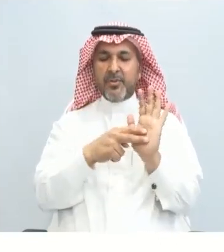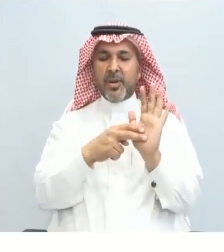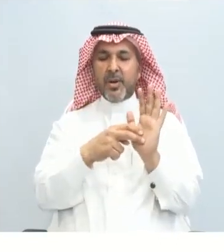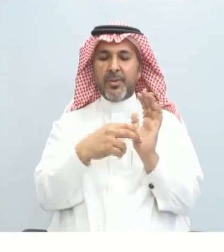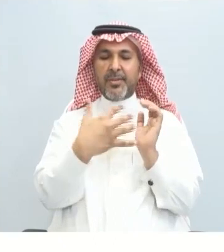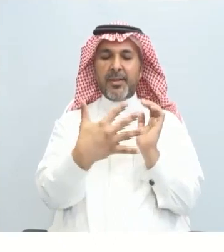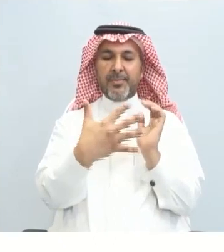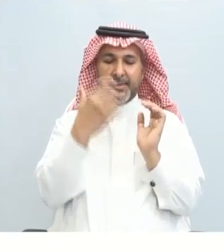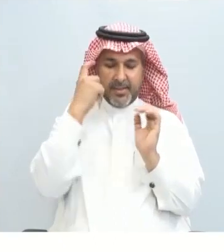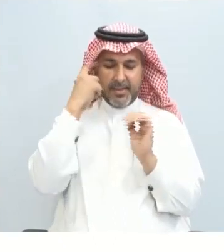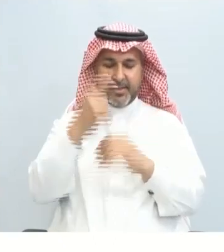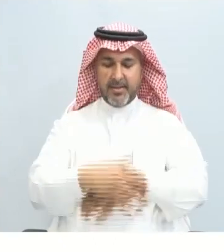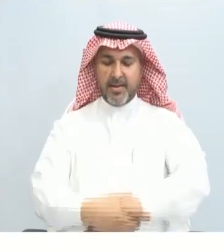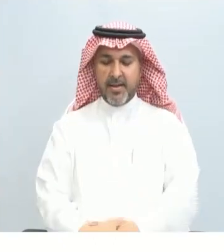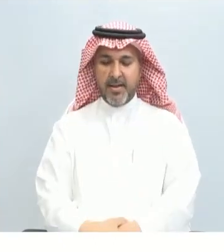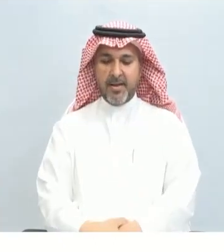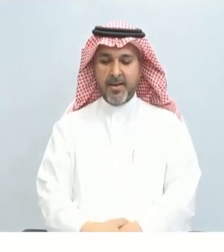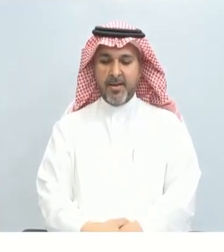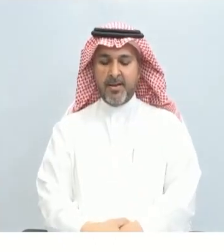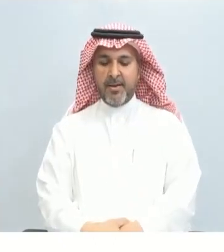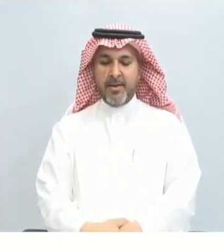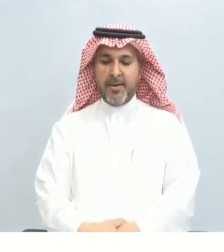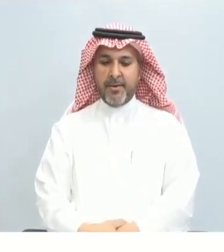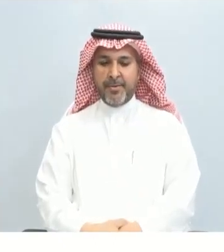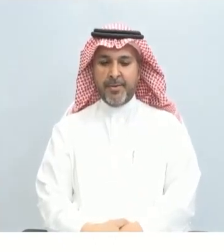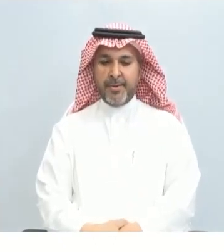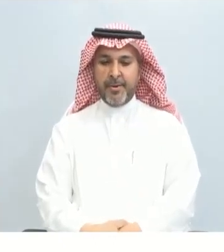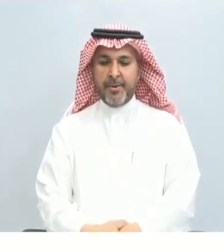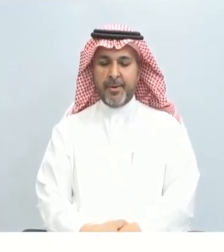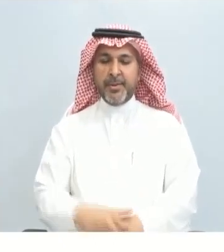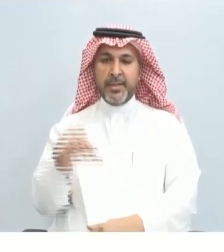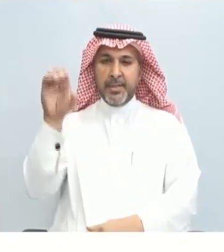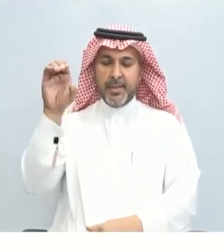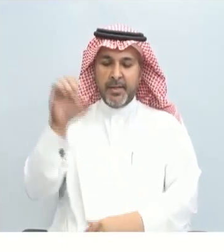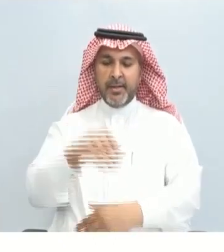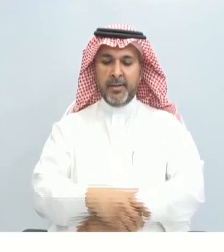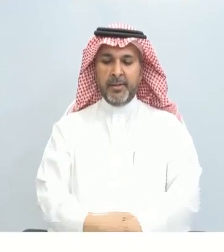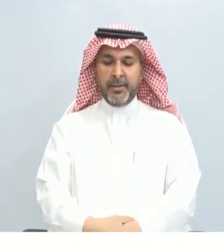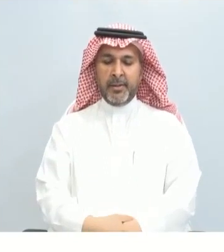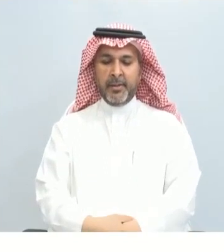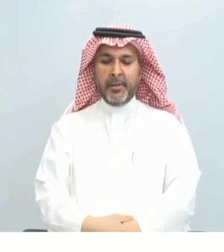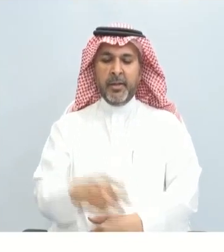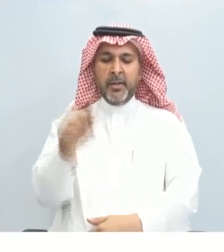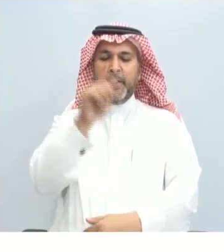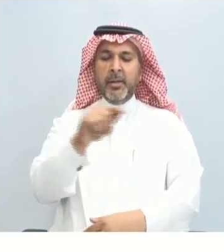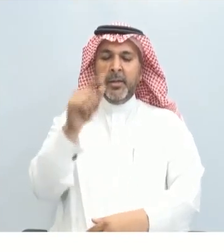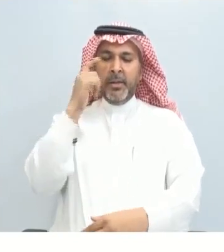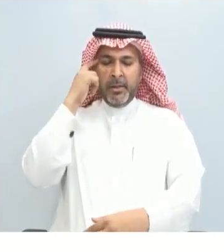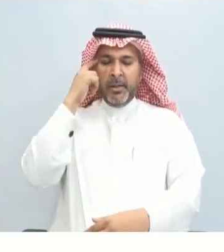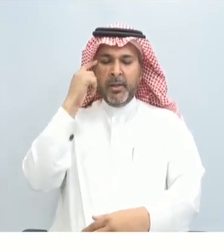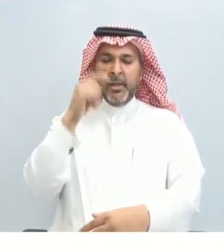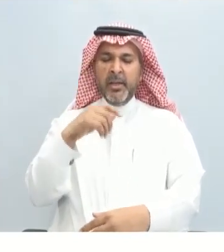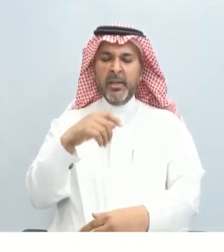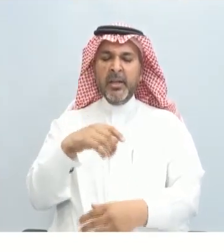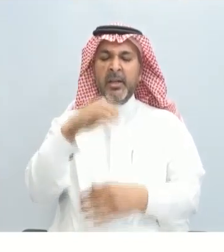بهذا الشكل اذا الحل الوحيد عندي هو فقط ايش هو فقط الخمسه طيب لو انا حليت المعادله وطلع لي حلين